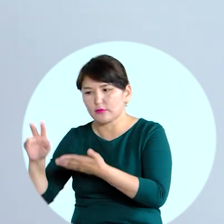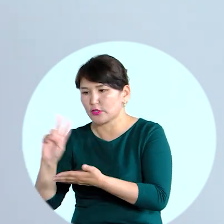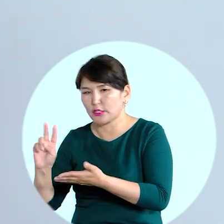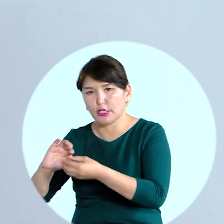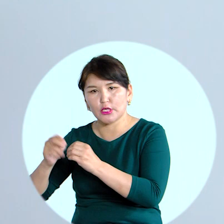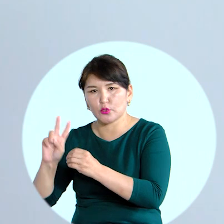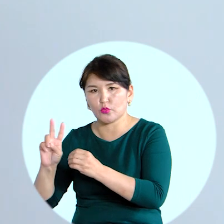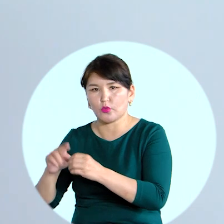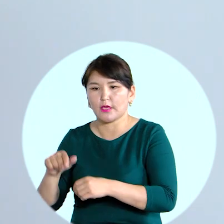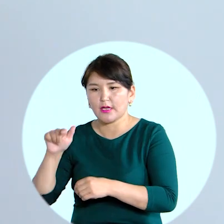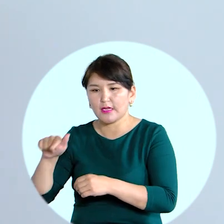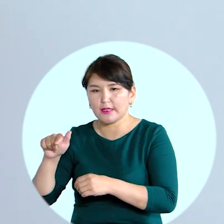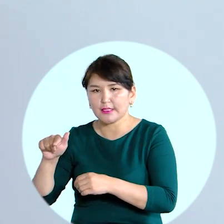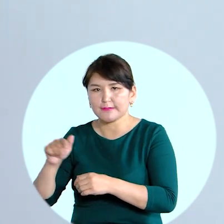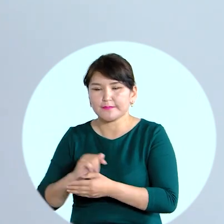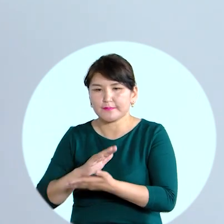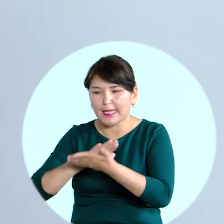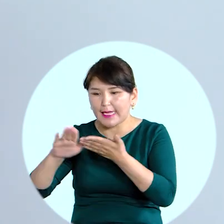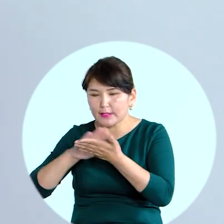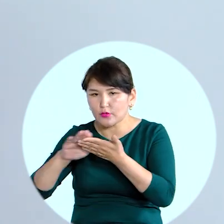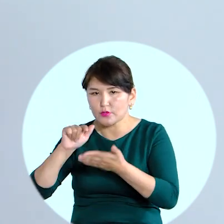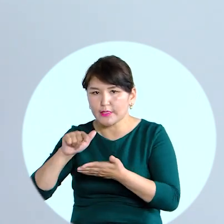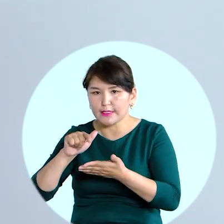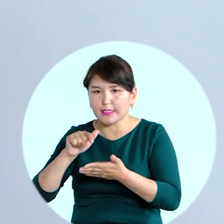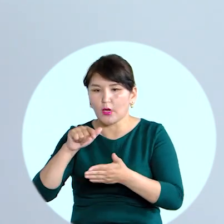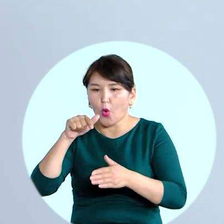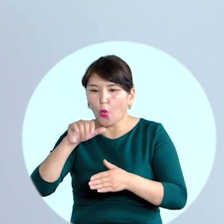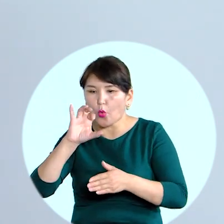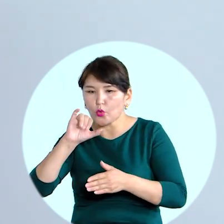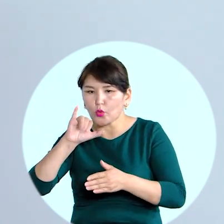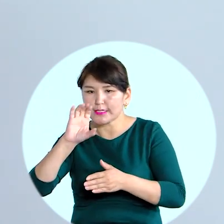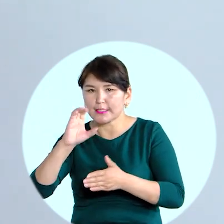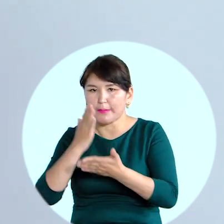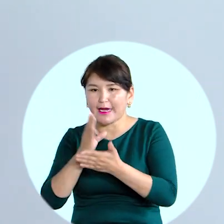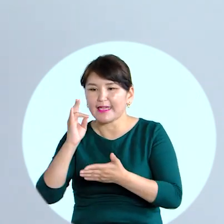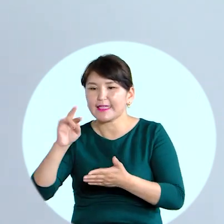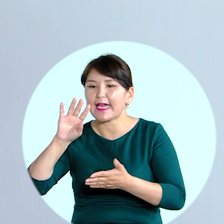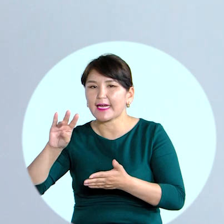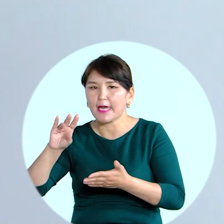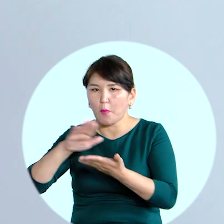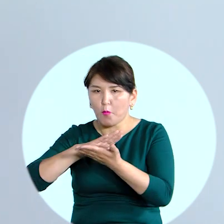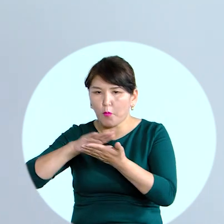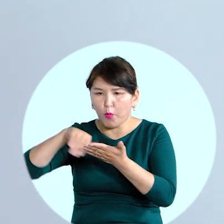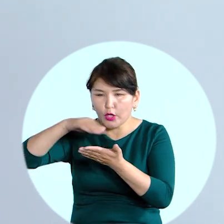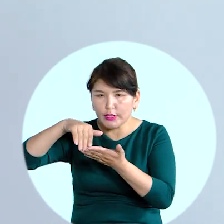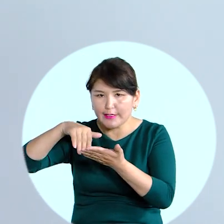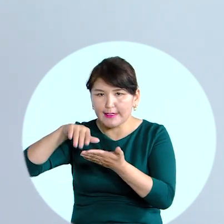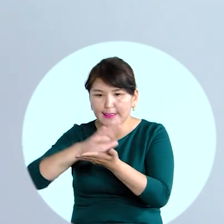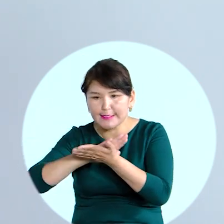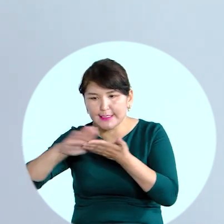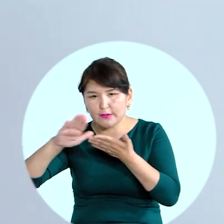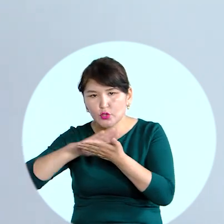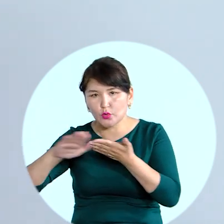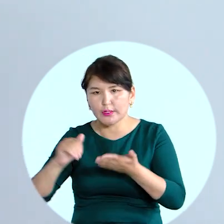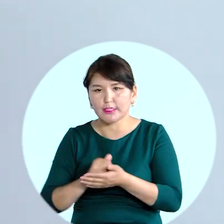гаргасан эсвэл булаг шандны ус юм уу голын усыг хэрэглэж байгаа тохиолдолд халдваргүйтгэл хийгддэггүй. Халдваргүйтгэл гэдэг нь өөрөө тухайн